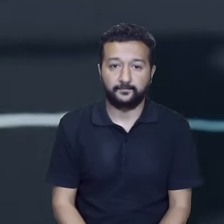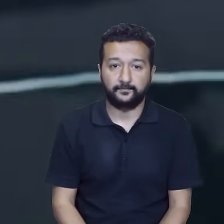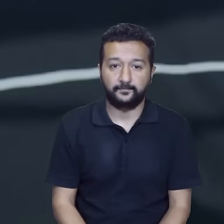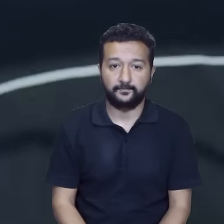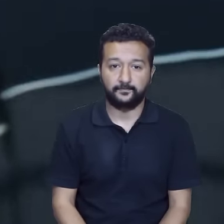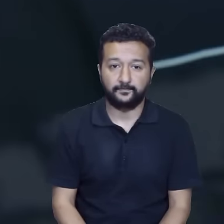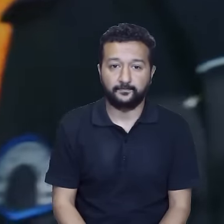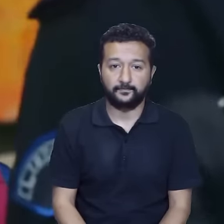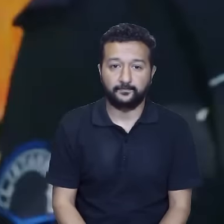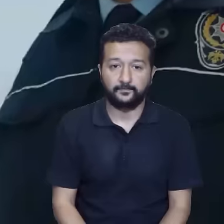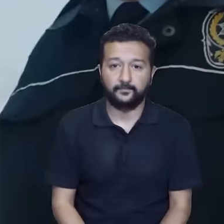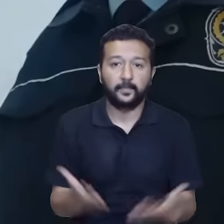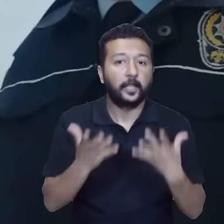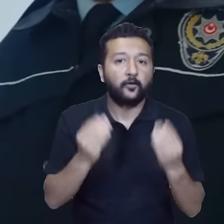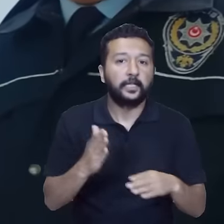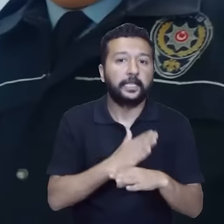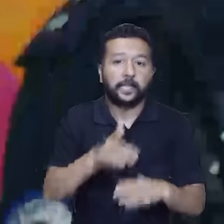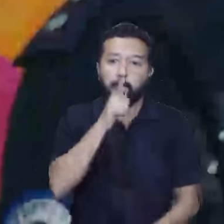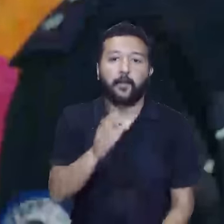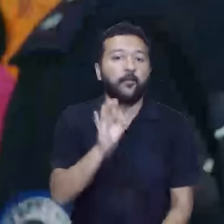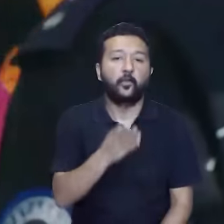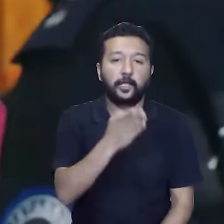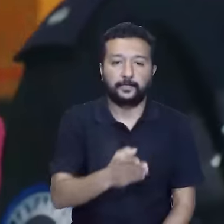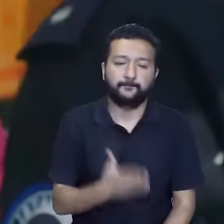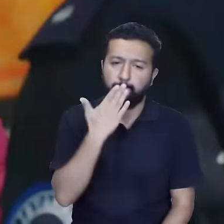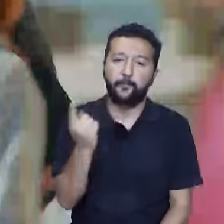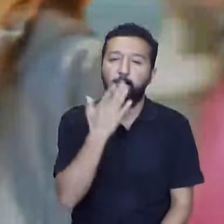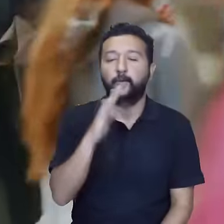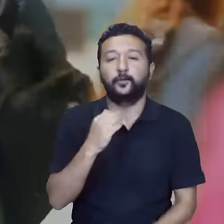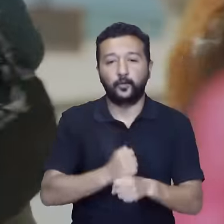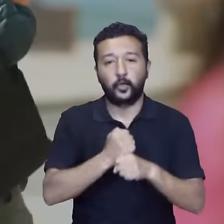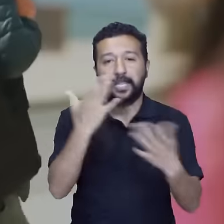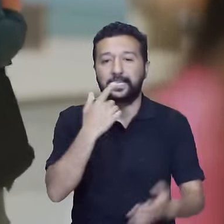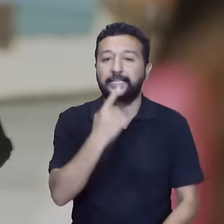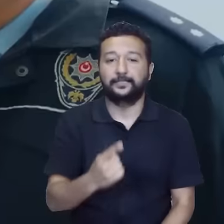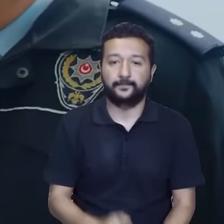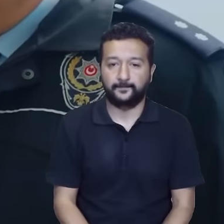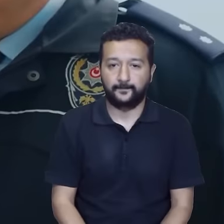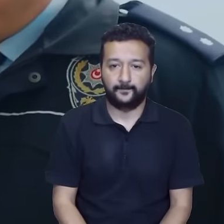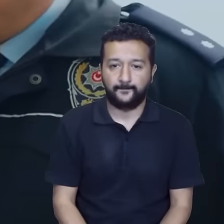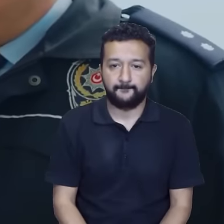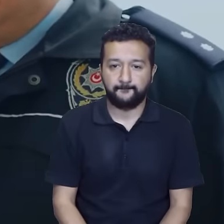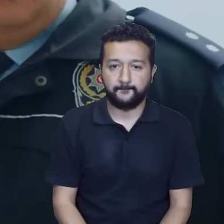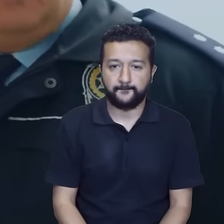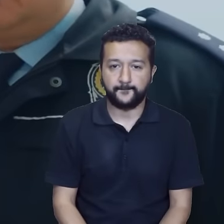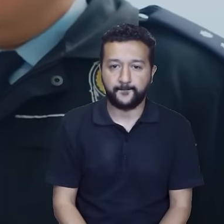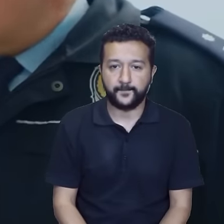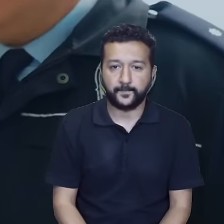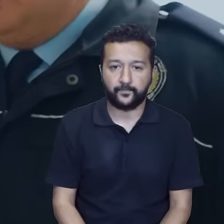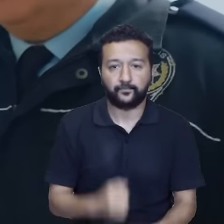Aralarından geçip uzaklaştı. Ne oldu? Niye bağırdın öyle? Yok bir şey. Günaydın diyecektim. Hulusi